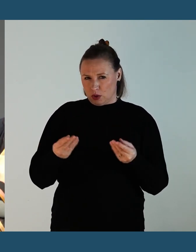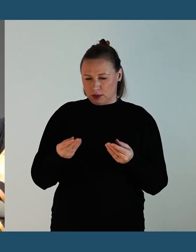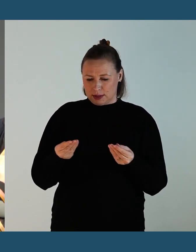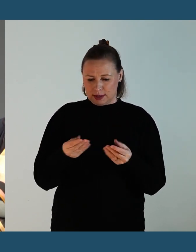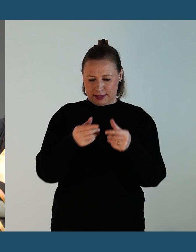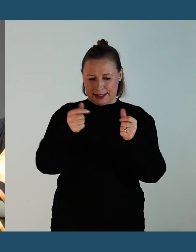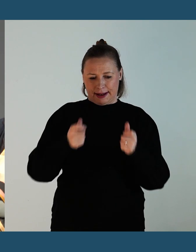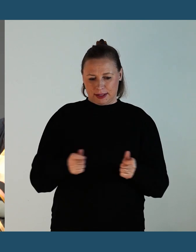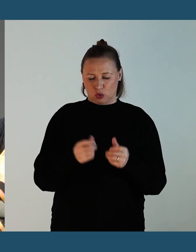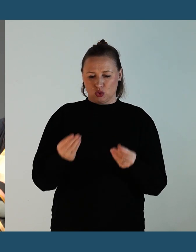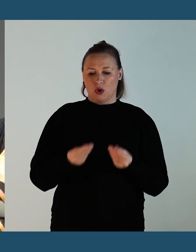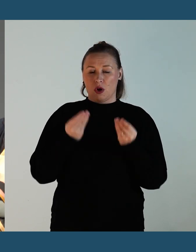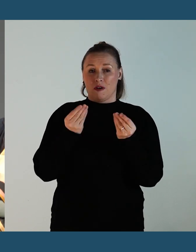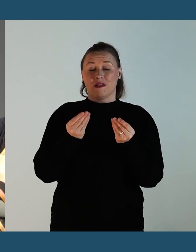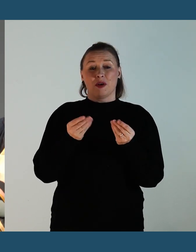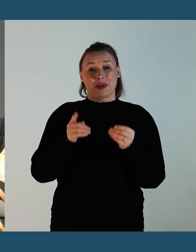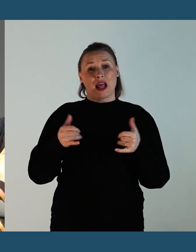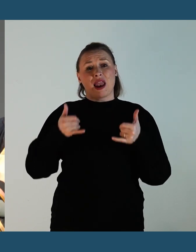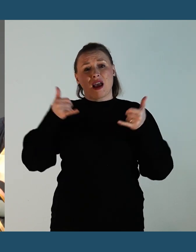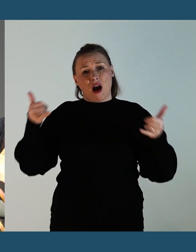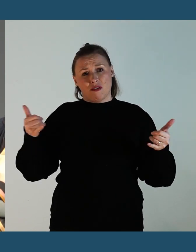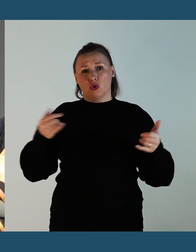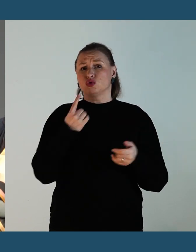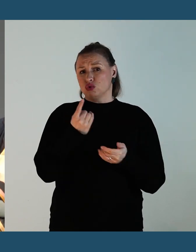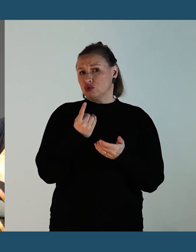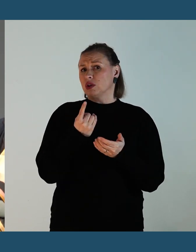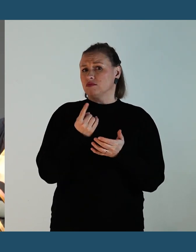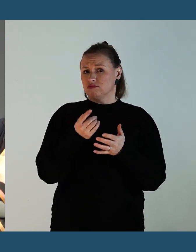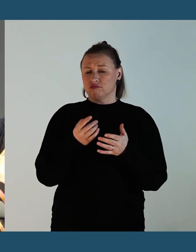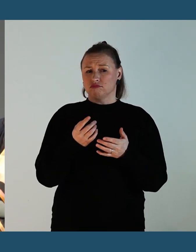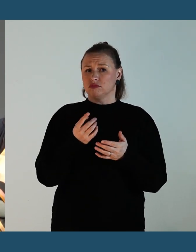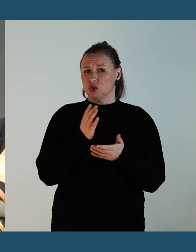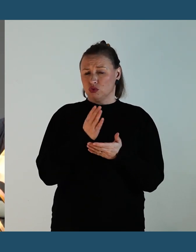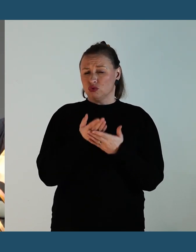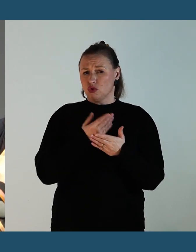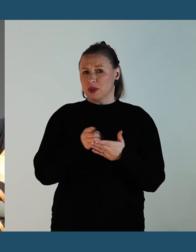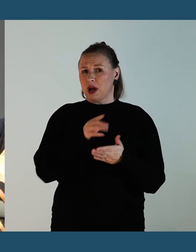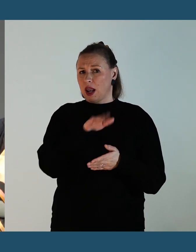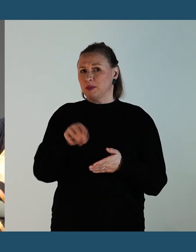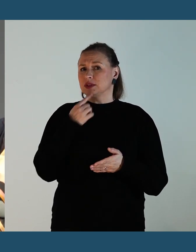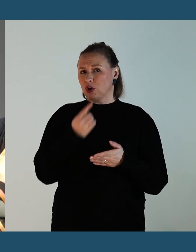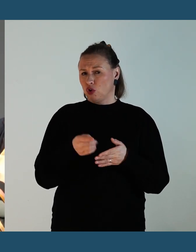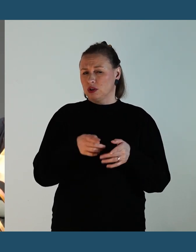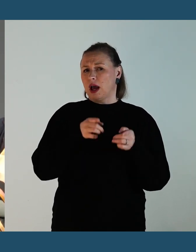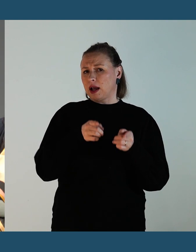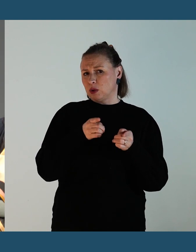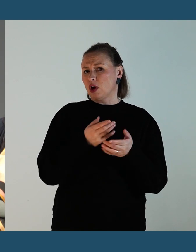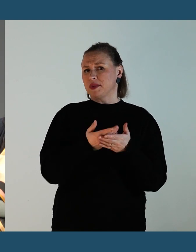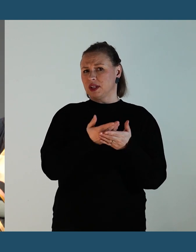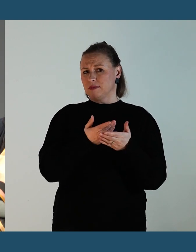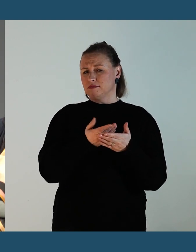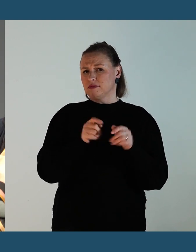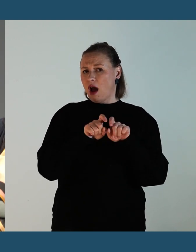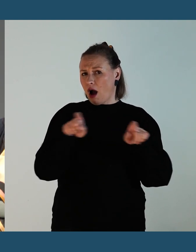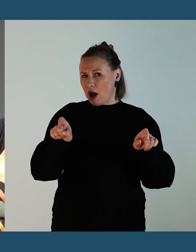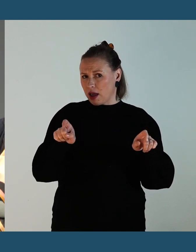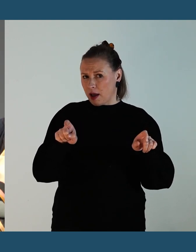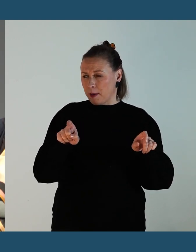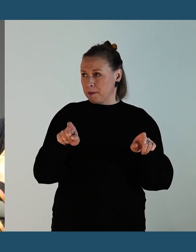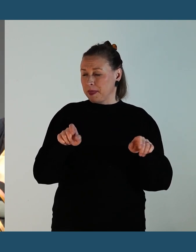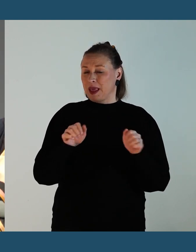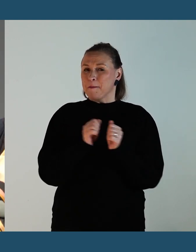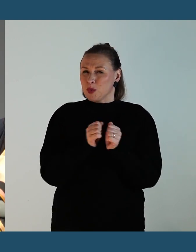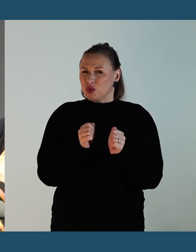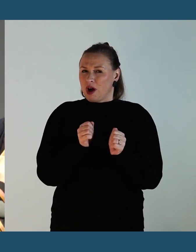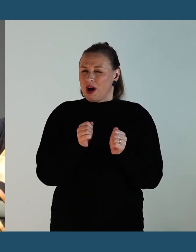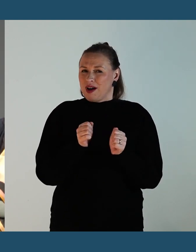syy, mihin lapset sanoo, että kiusataan, mutta sekin liittyy aina enemmän lapsi, jolla on etnistä